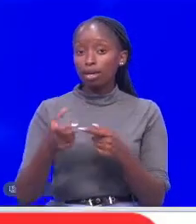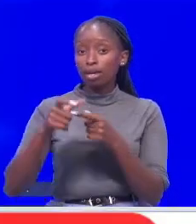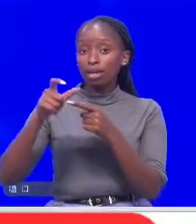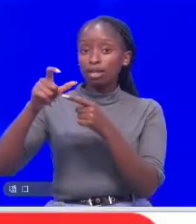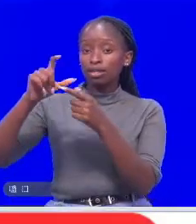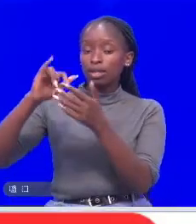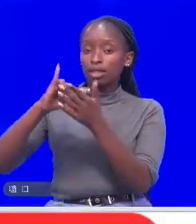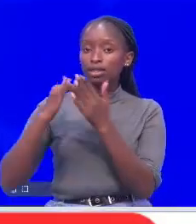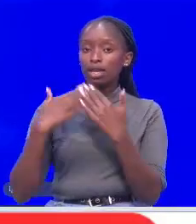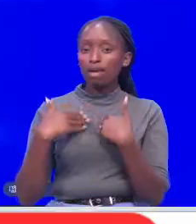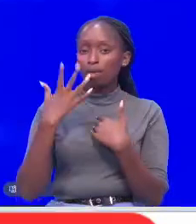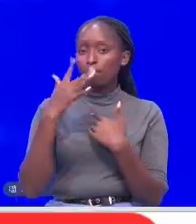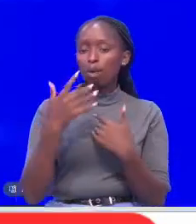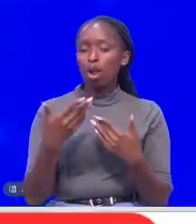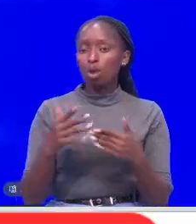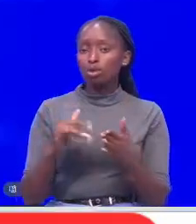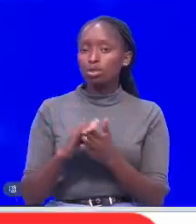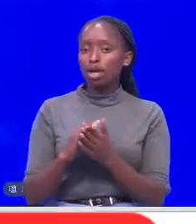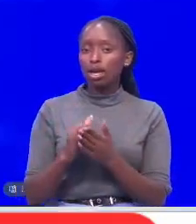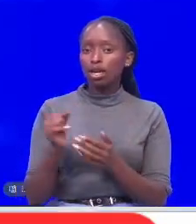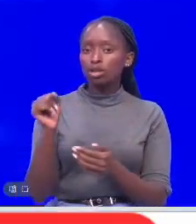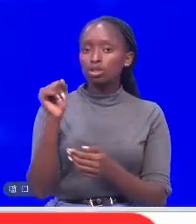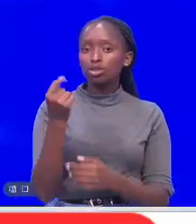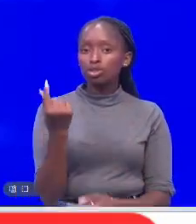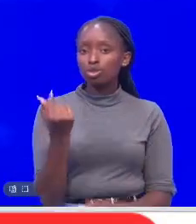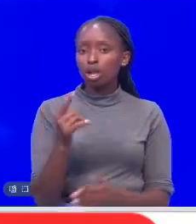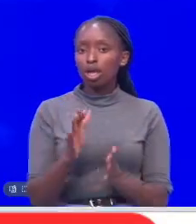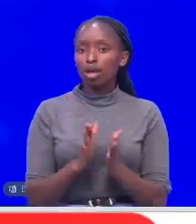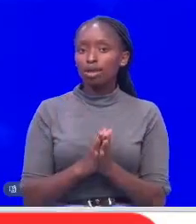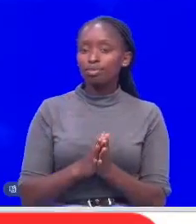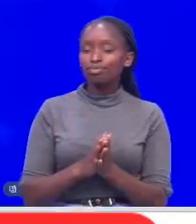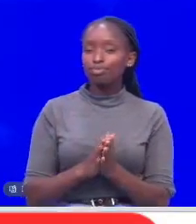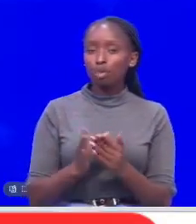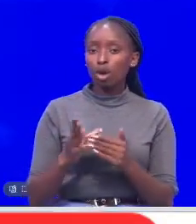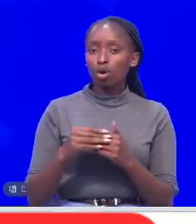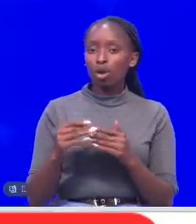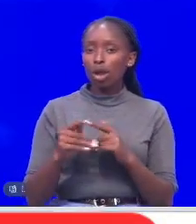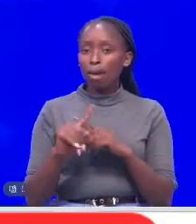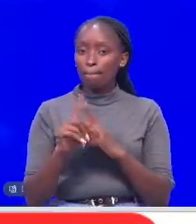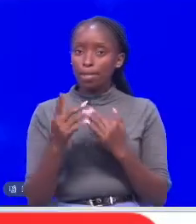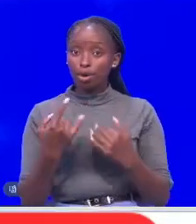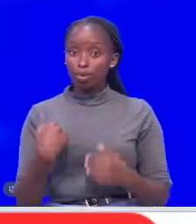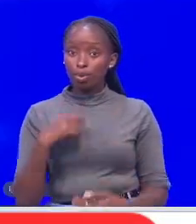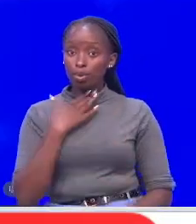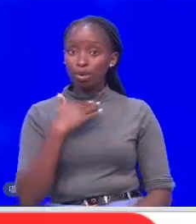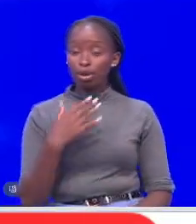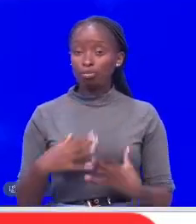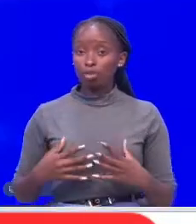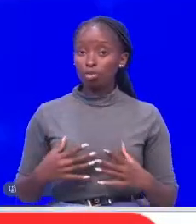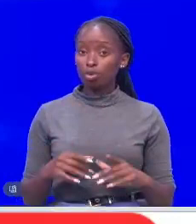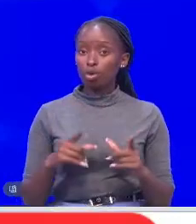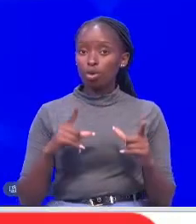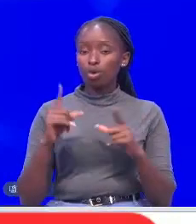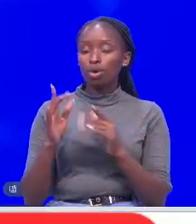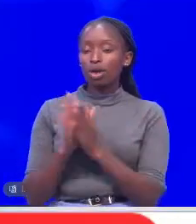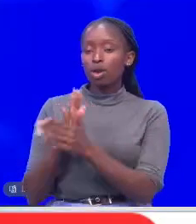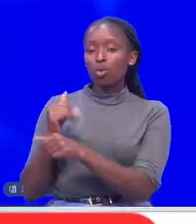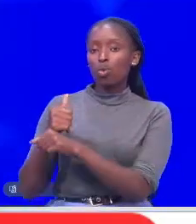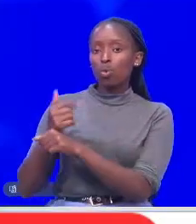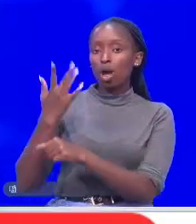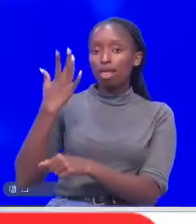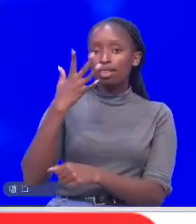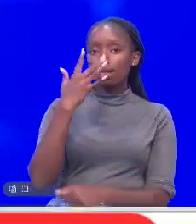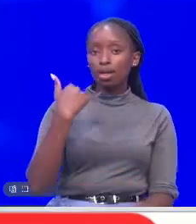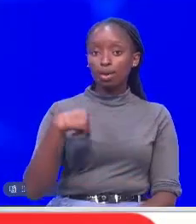of the dollar, shilling to the dollar. But then we want more people to actually go away and work there. And that's why you